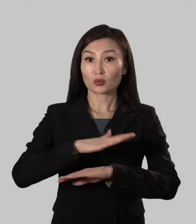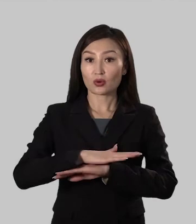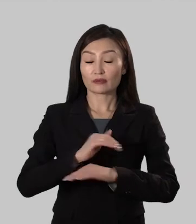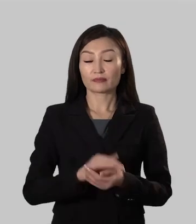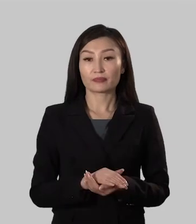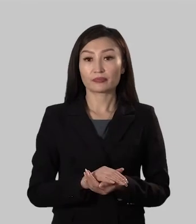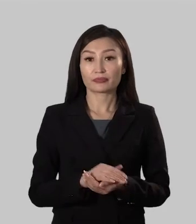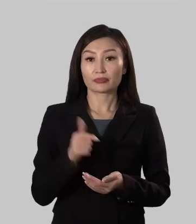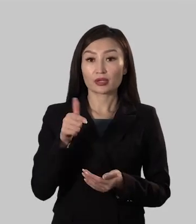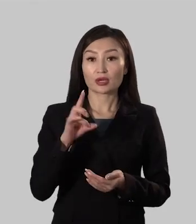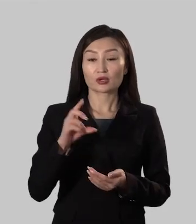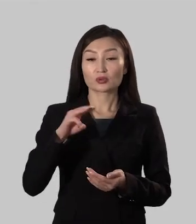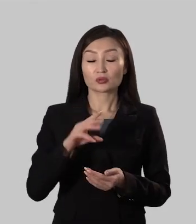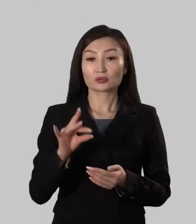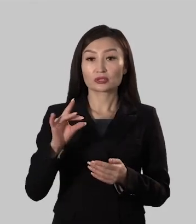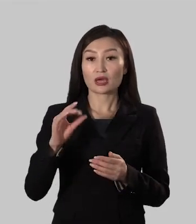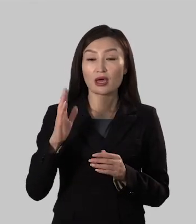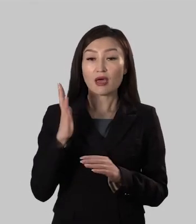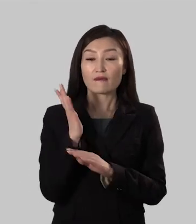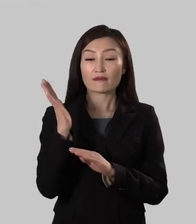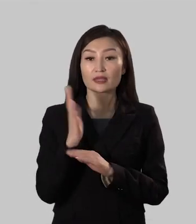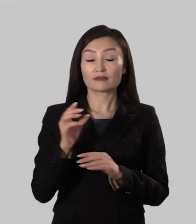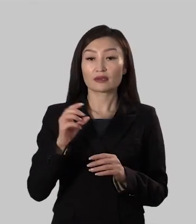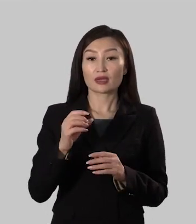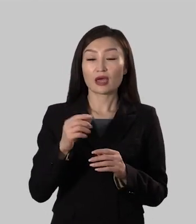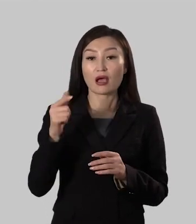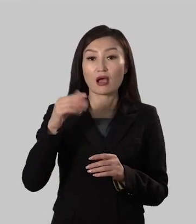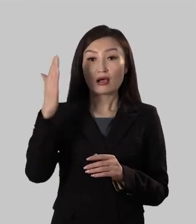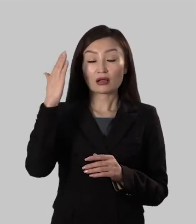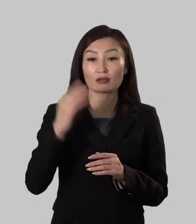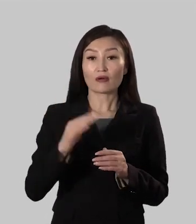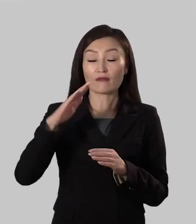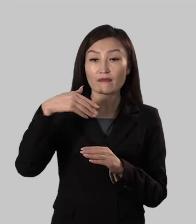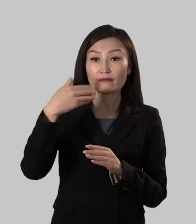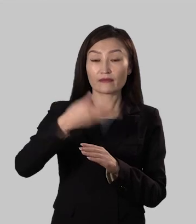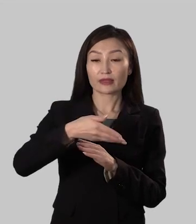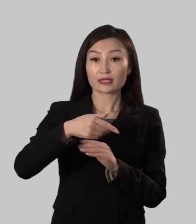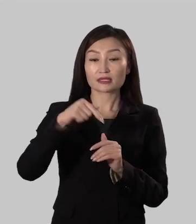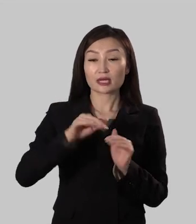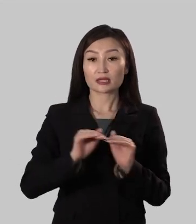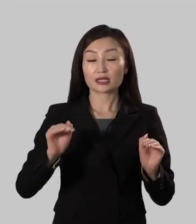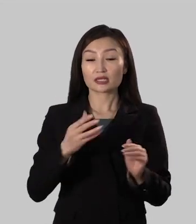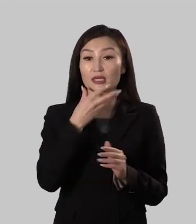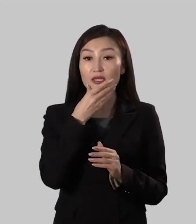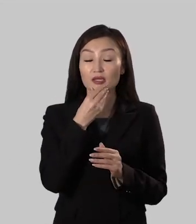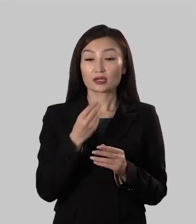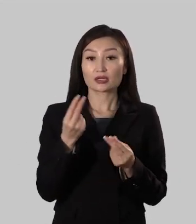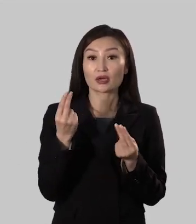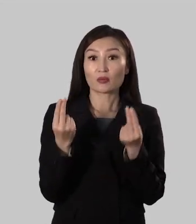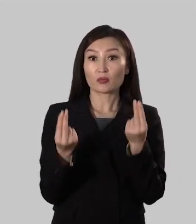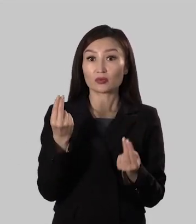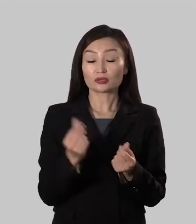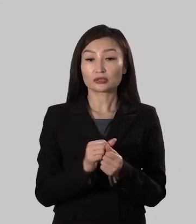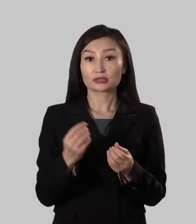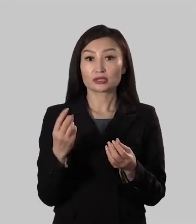уроков. Гнутся ветви мохнатые, вниз головкам детей, блещут бусы богатые